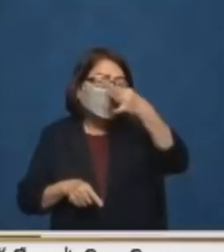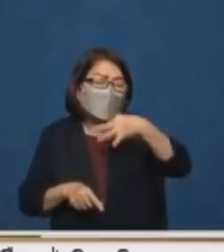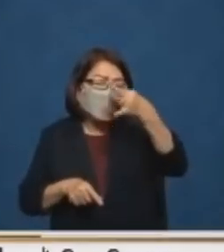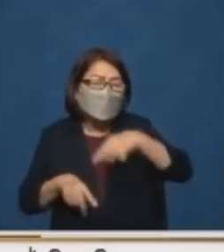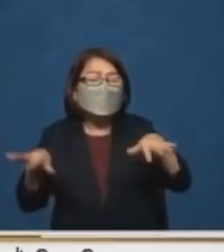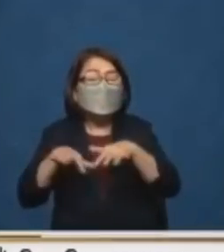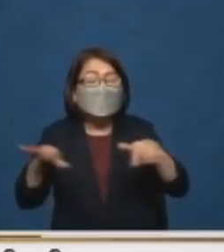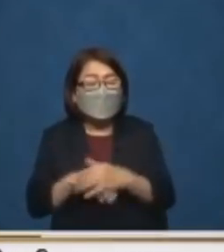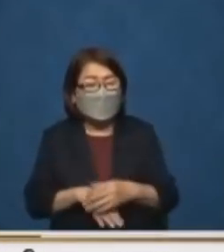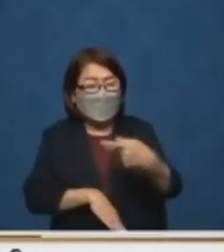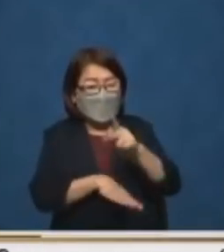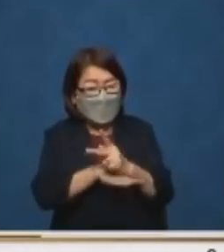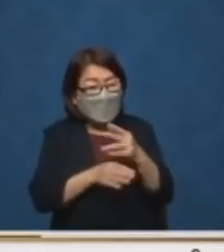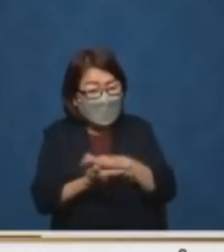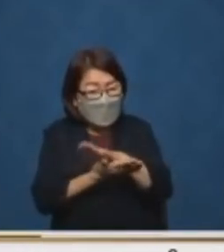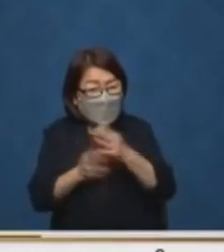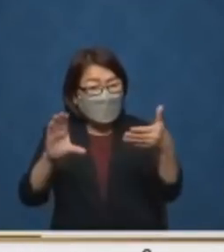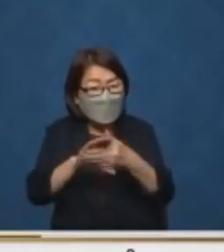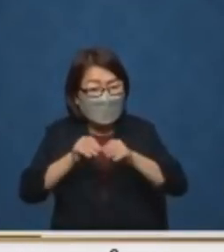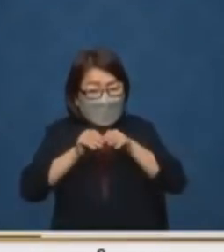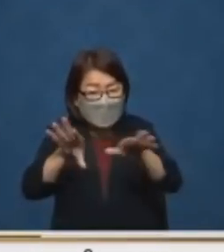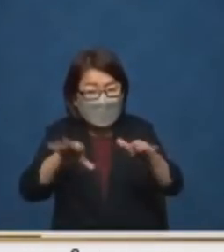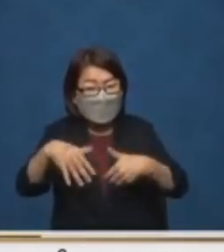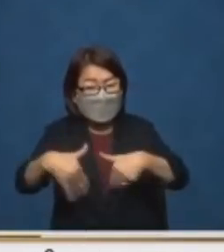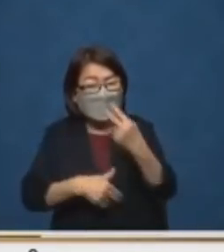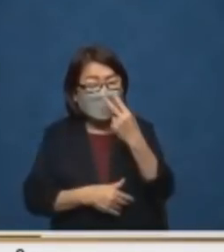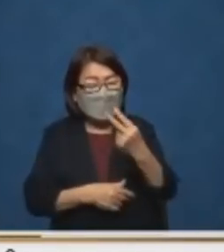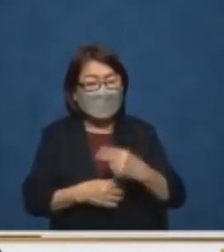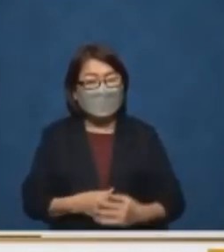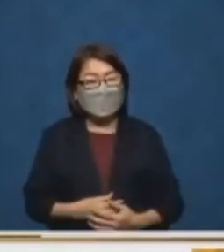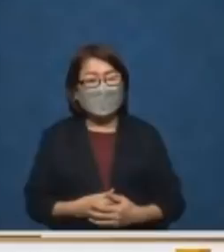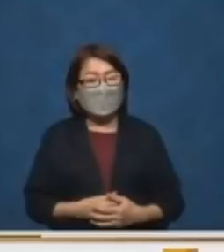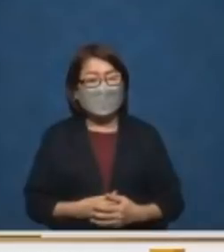ดลขอผมราชเปิดคลิปเพื่ให้ทผชุมได้รับชมครับ